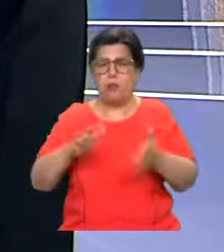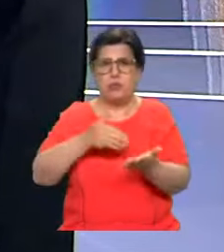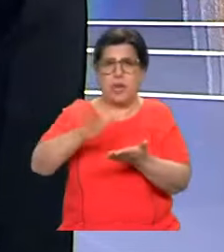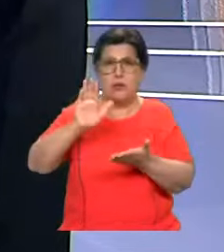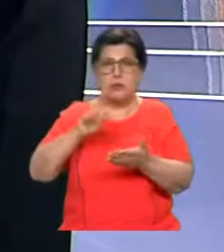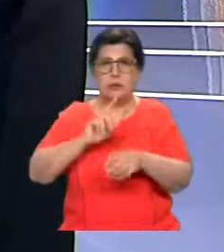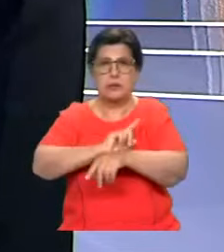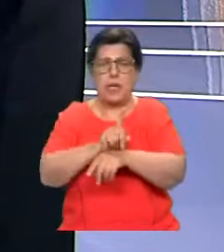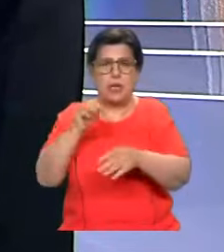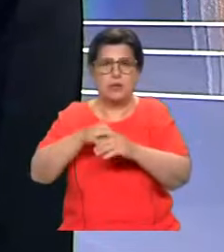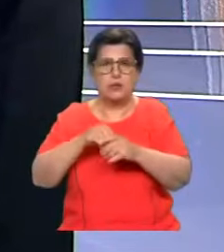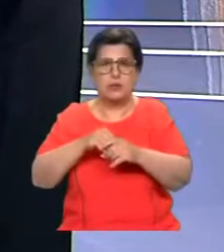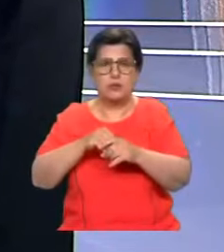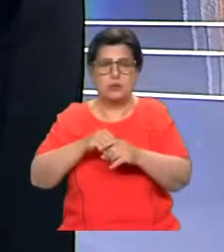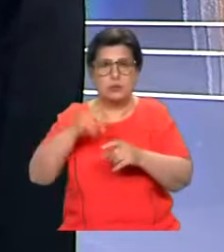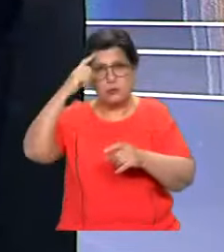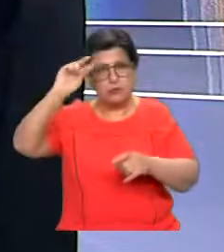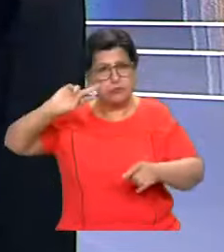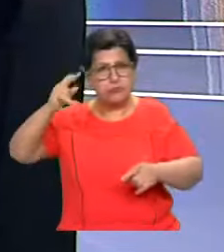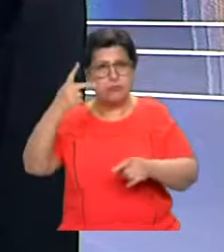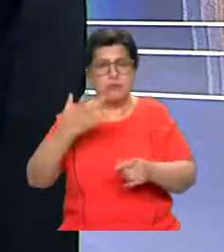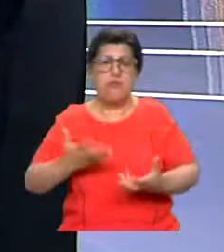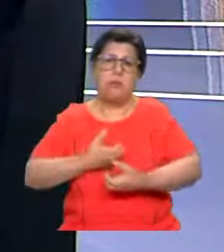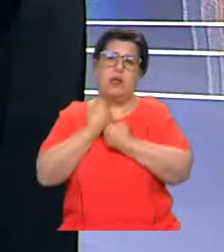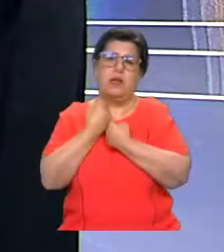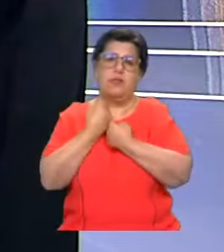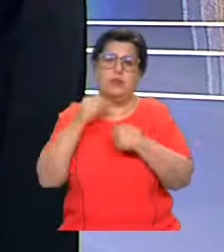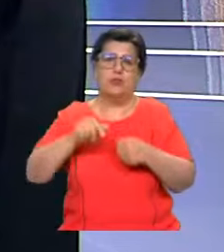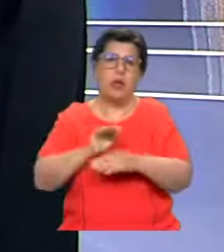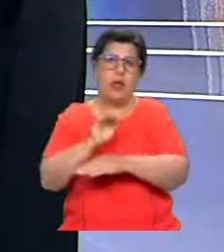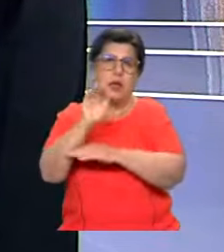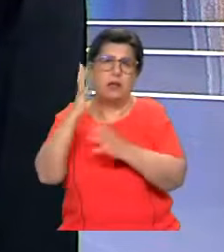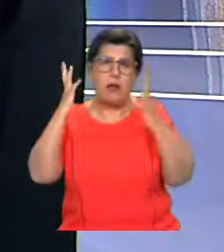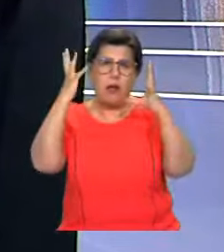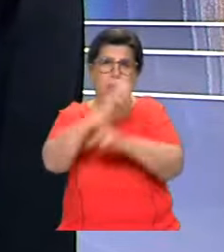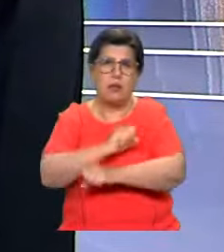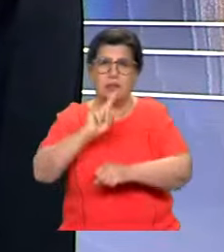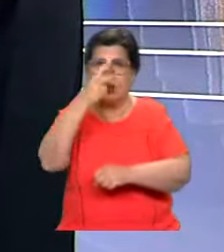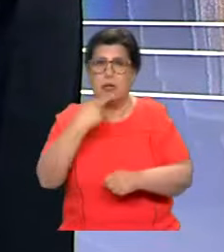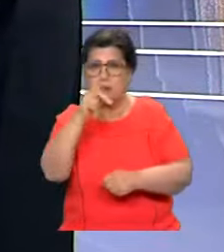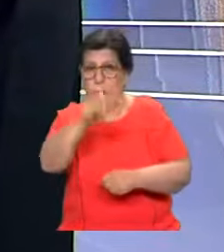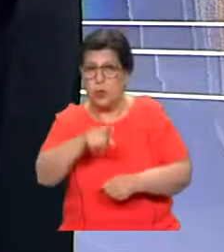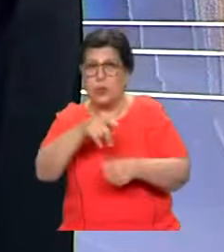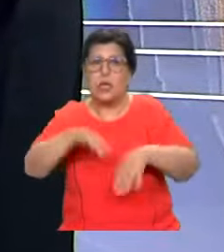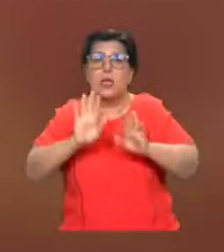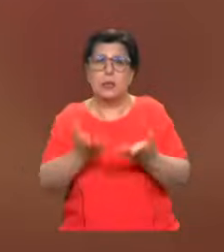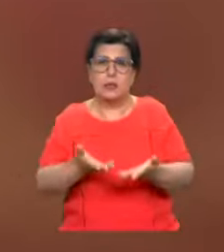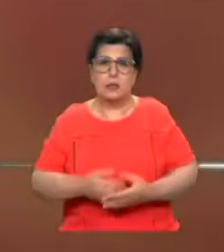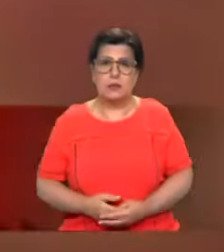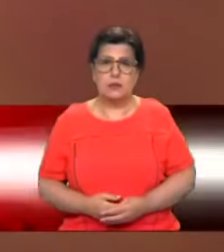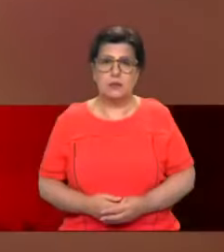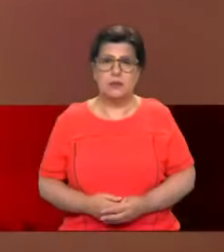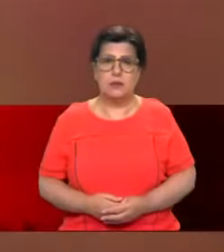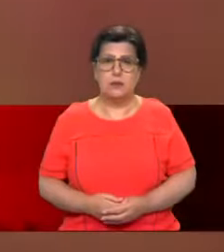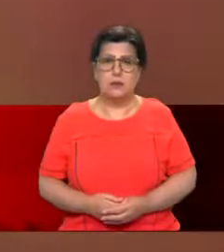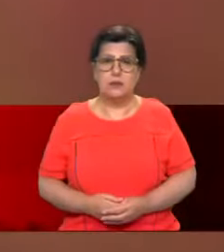da saniyeler içinde caniye dönüştü ve maalesef bugün hayatı kararan tek kadın o değildi. Hani